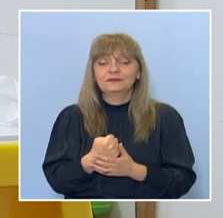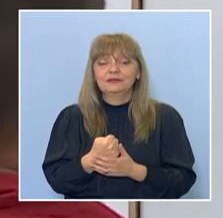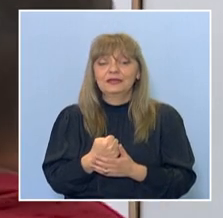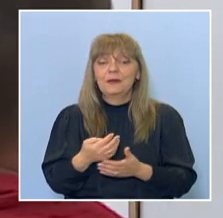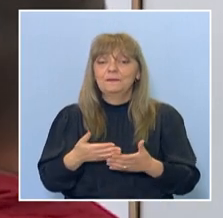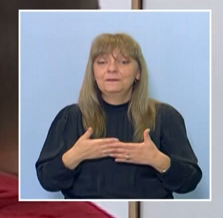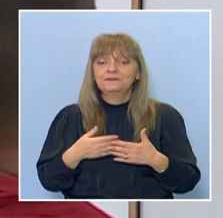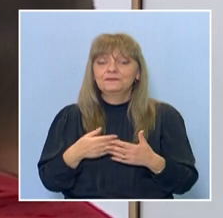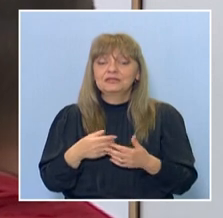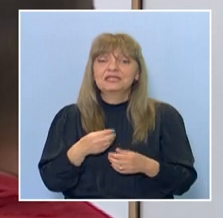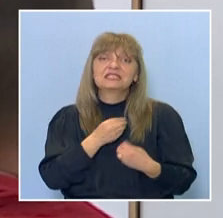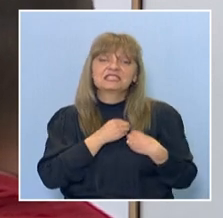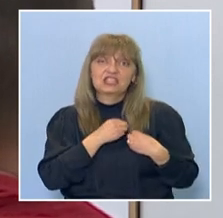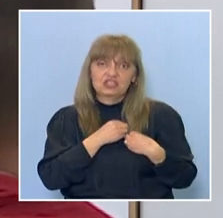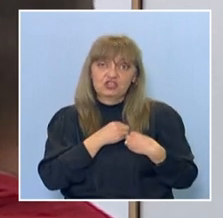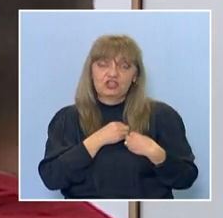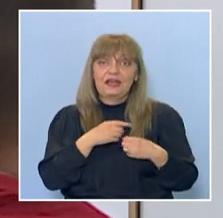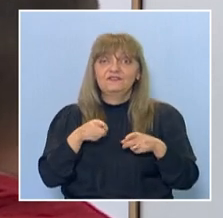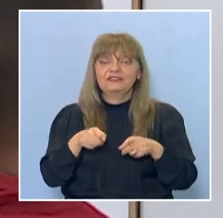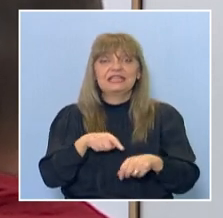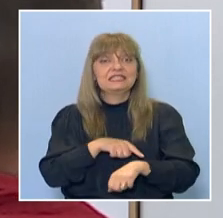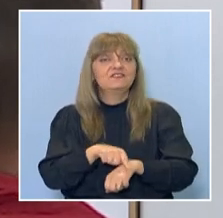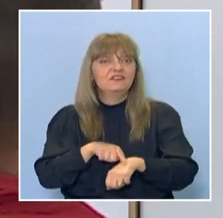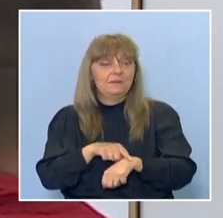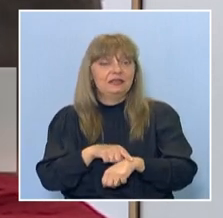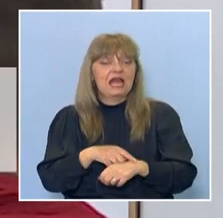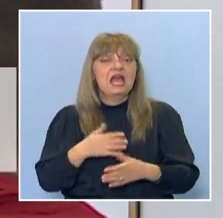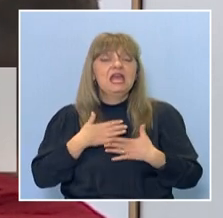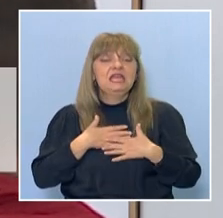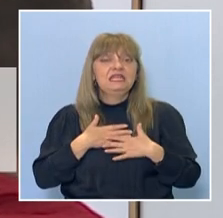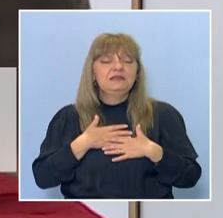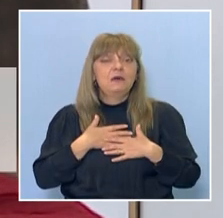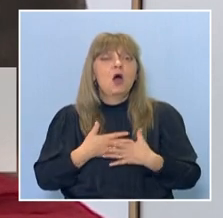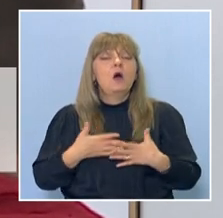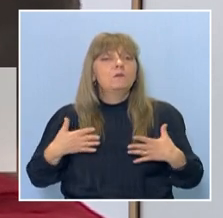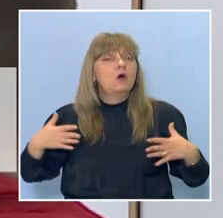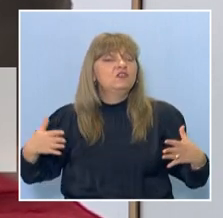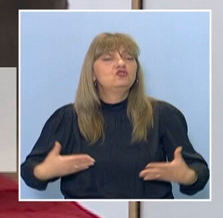Прибираме. За съжаление, в тези времена все повече има нужда от логопеди.